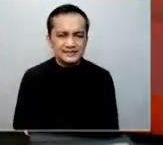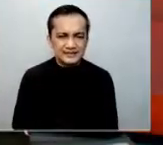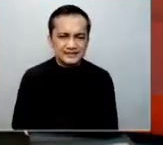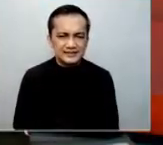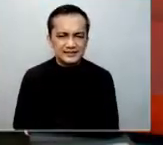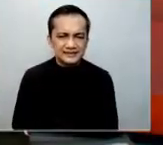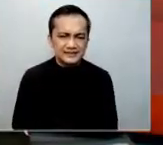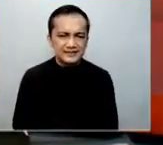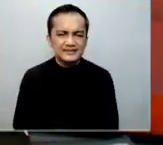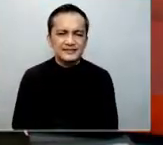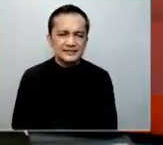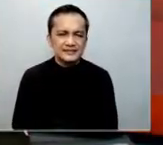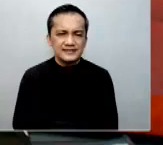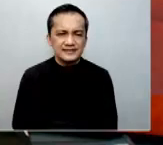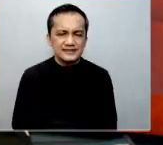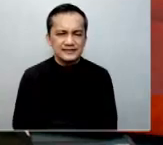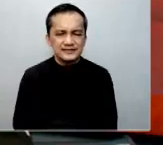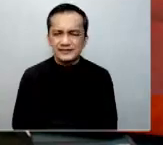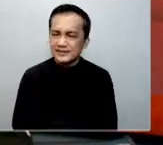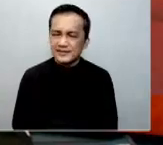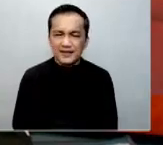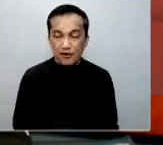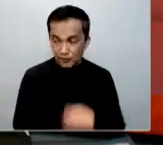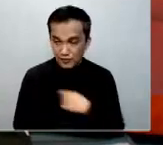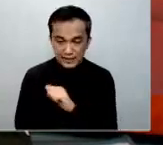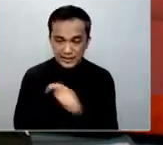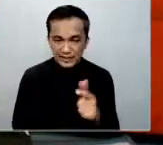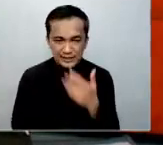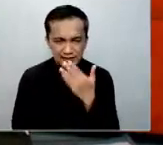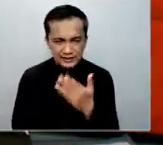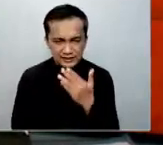Sige, ako rin lahat. Maraming salamat. Thanks so much for